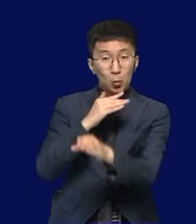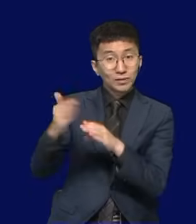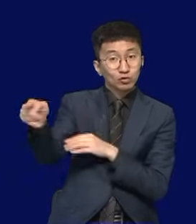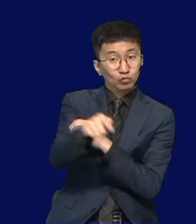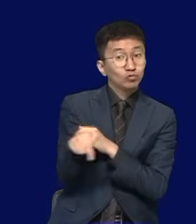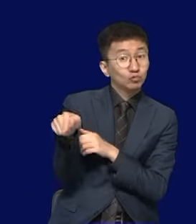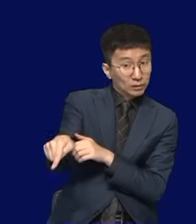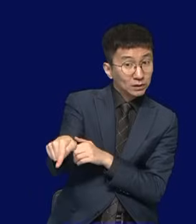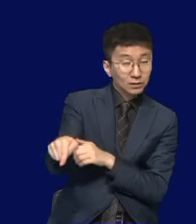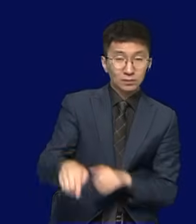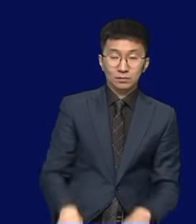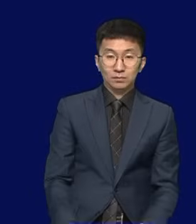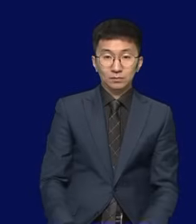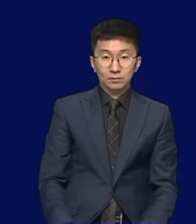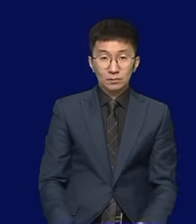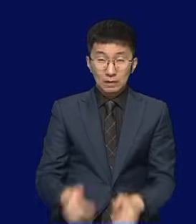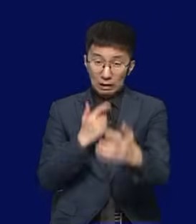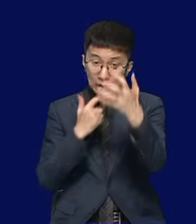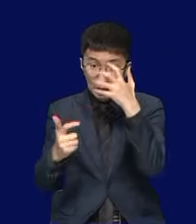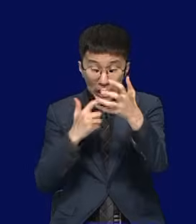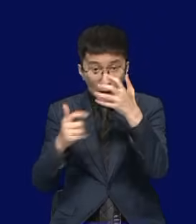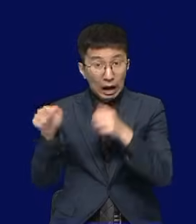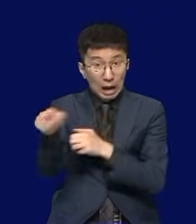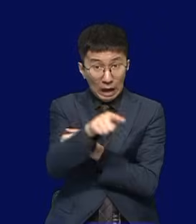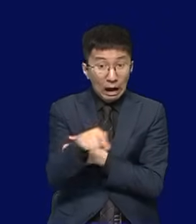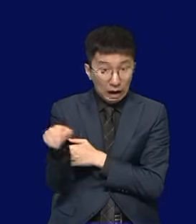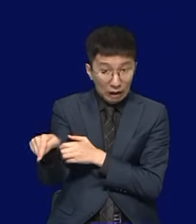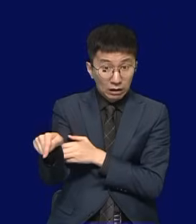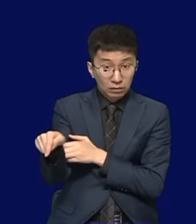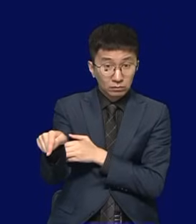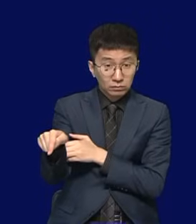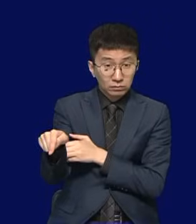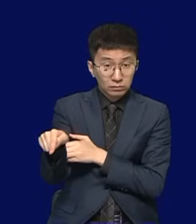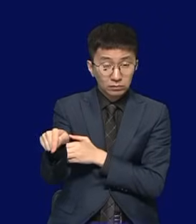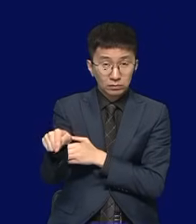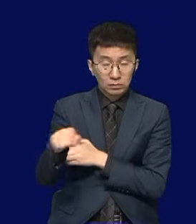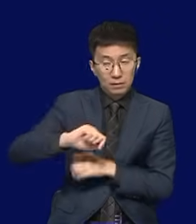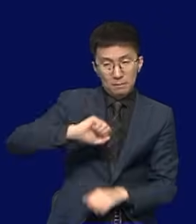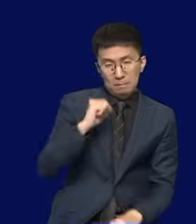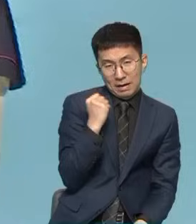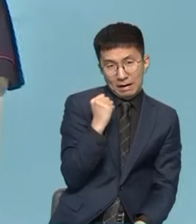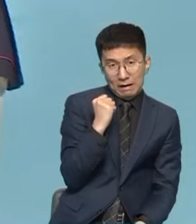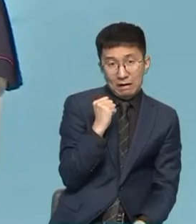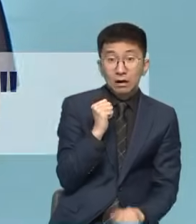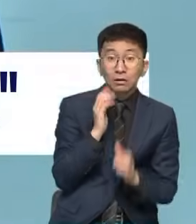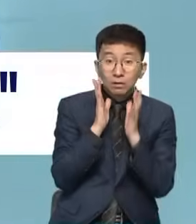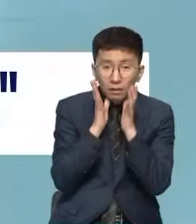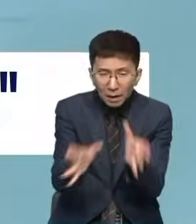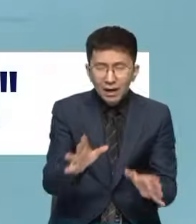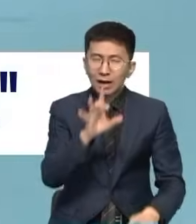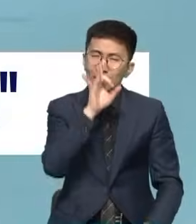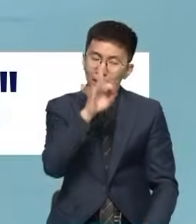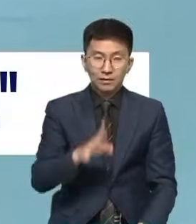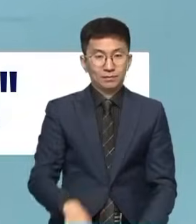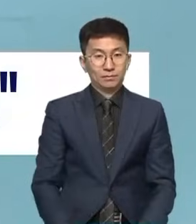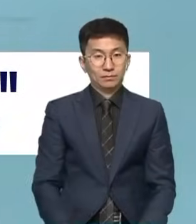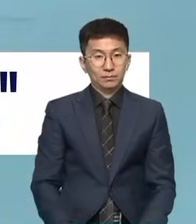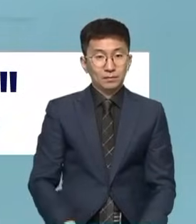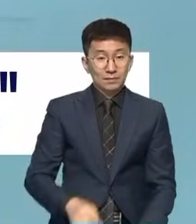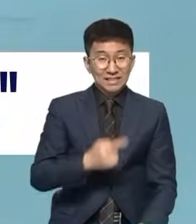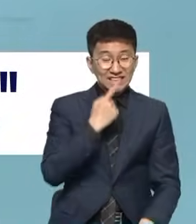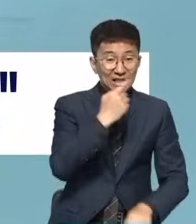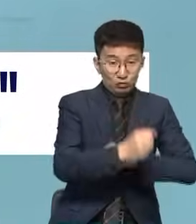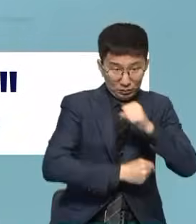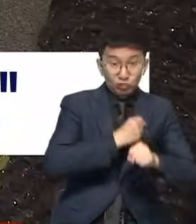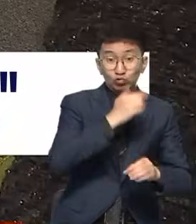공산 전체주의 세력, 그 맹종 세력, 추종 세력들에게 굴복해서는 안 된다며 자유민주주의는 반드시